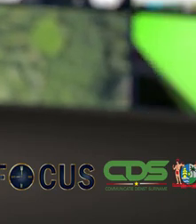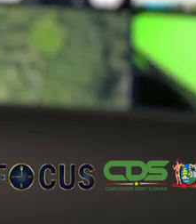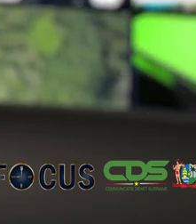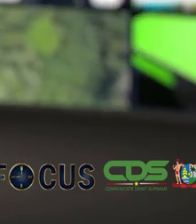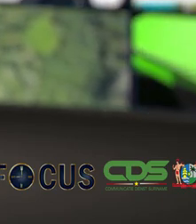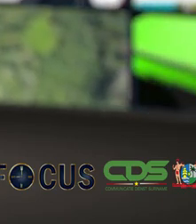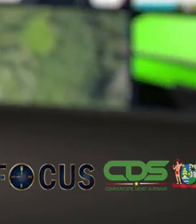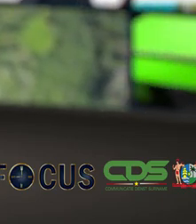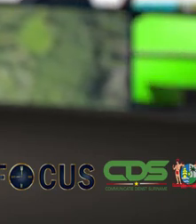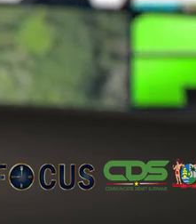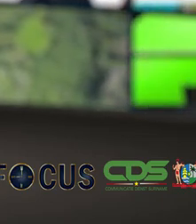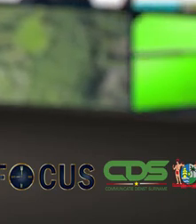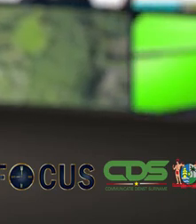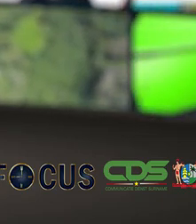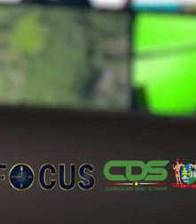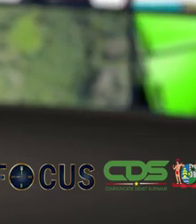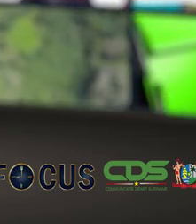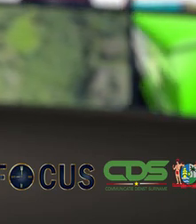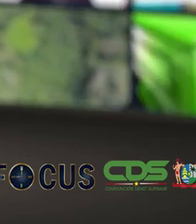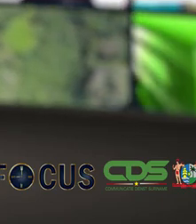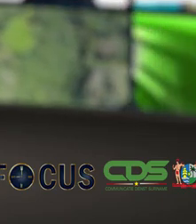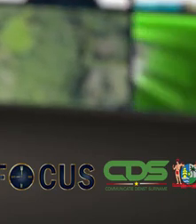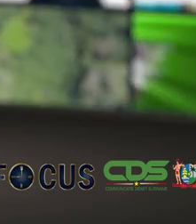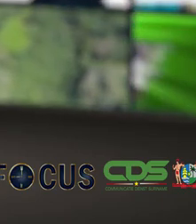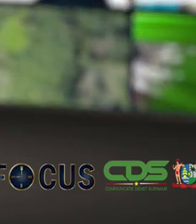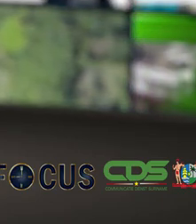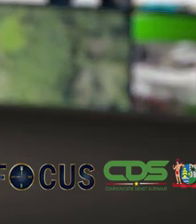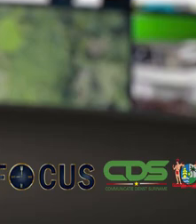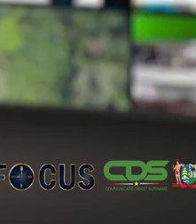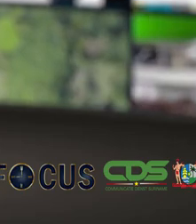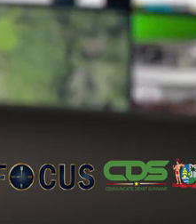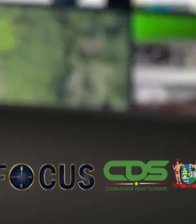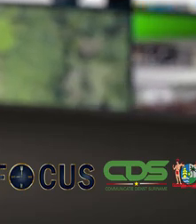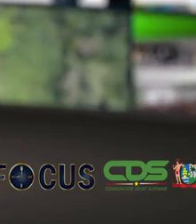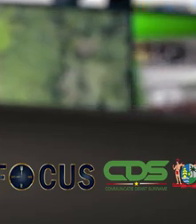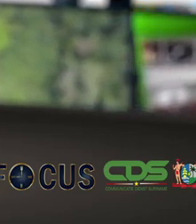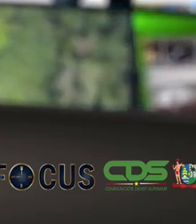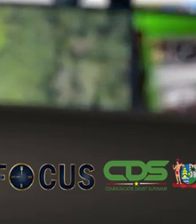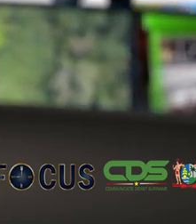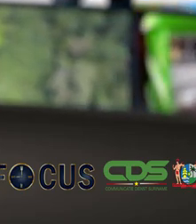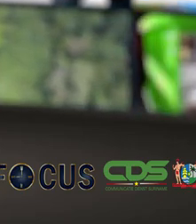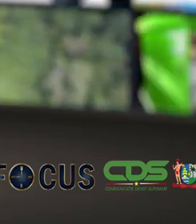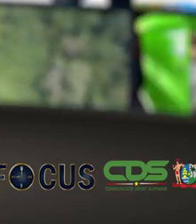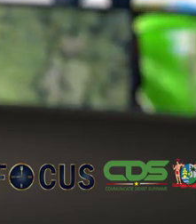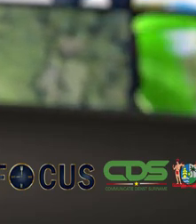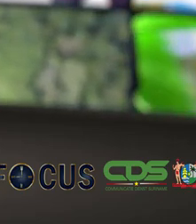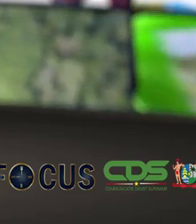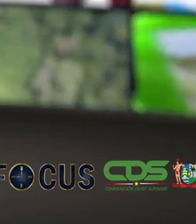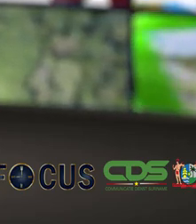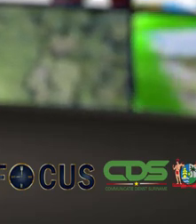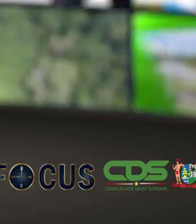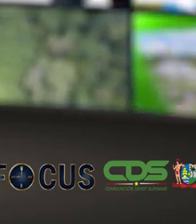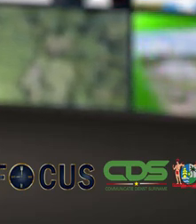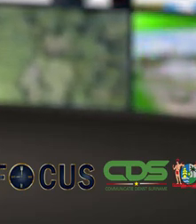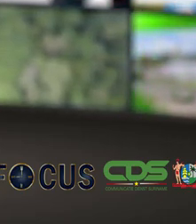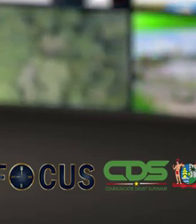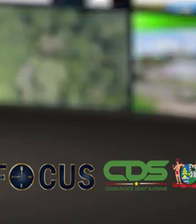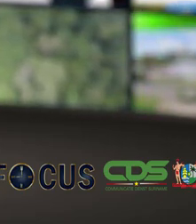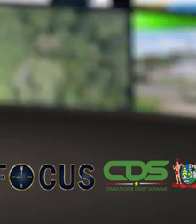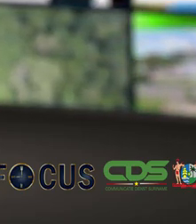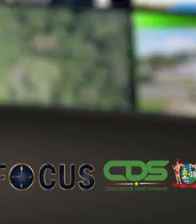Planning benadrukt dat de regering met man en macht werkt om de economie te herstellen. De koers is een resultante